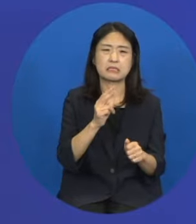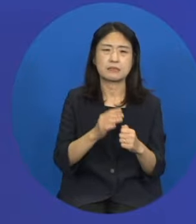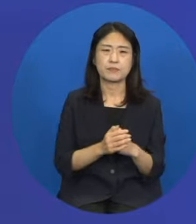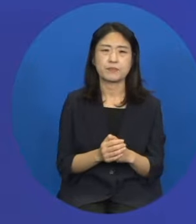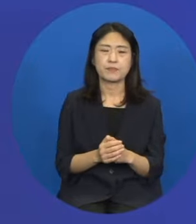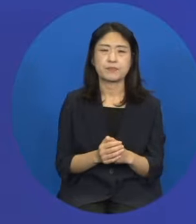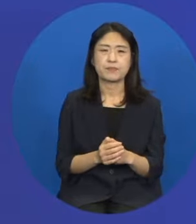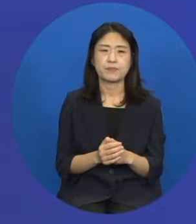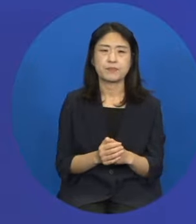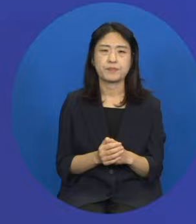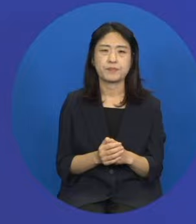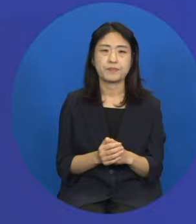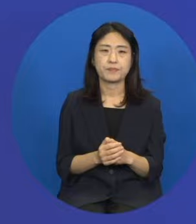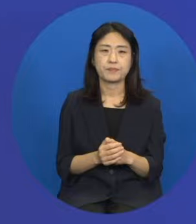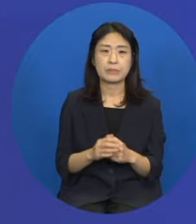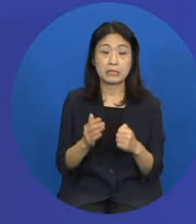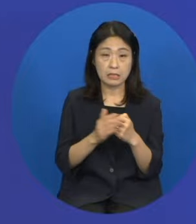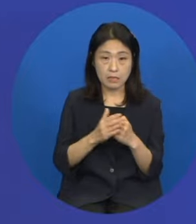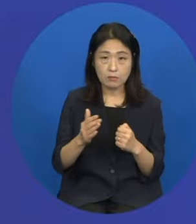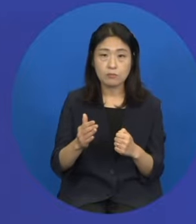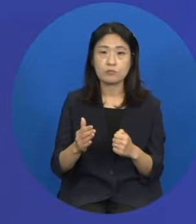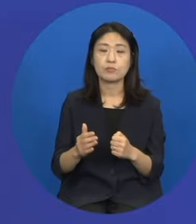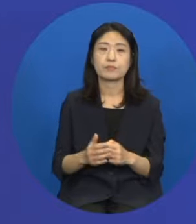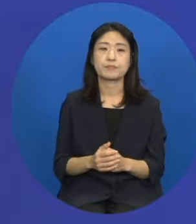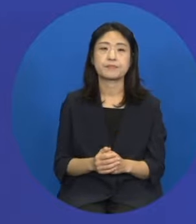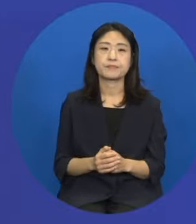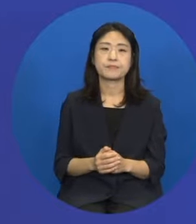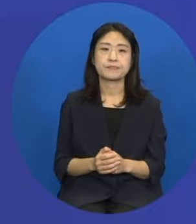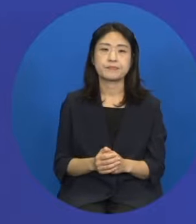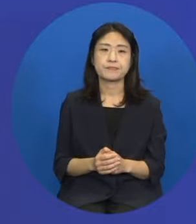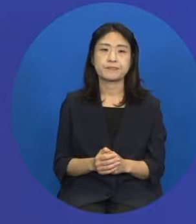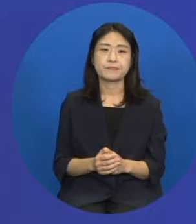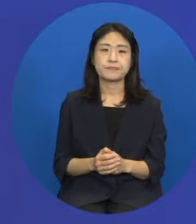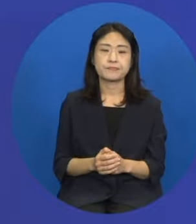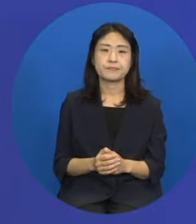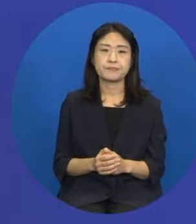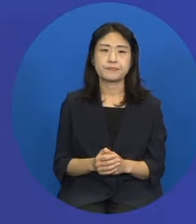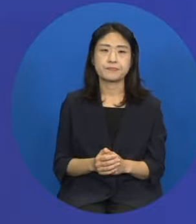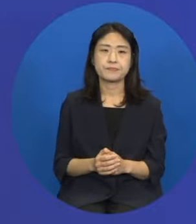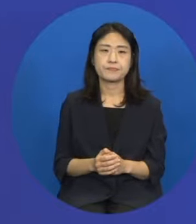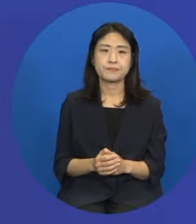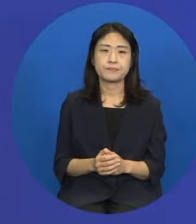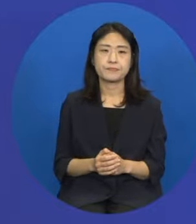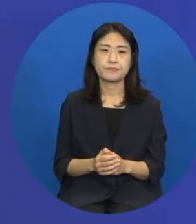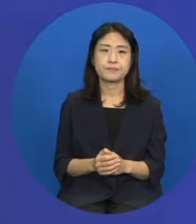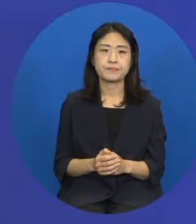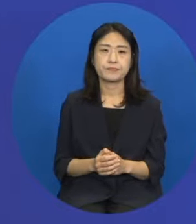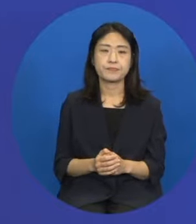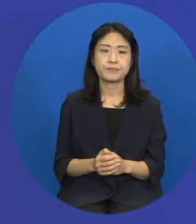날 수 있기 때문에 위험한 것이죠. 지럽지 못한 것이었습니다. 아, 그래서 이들은